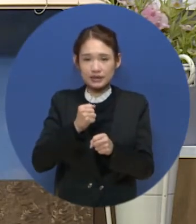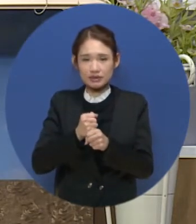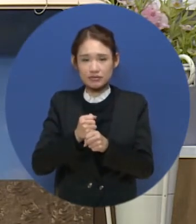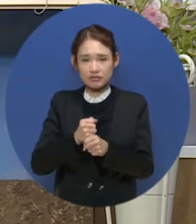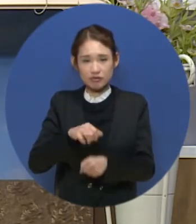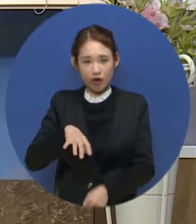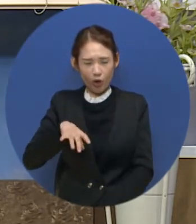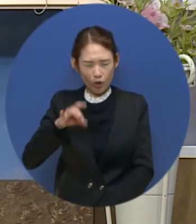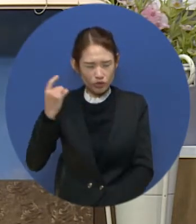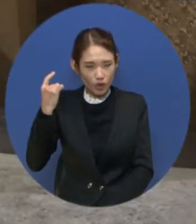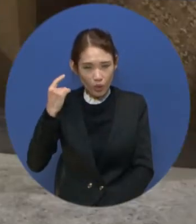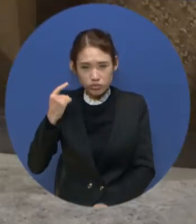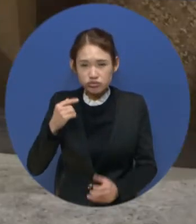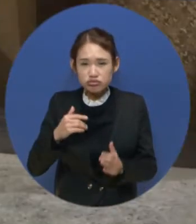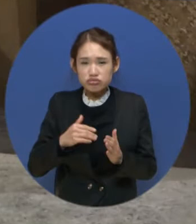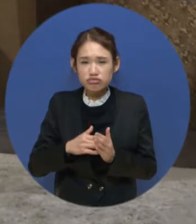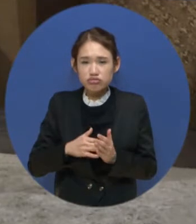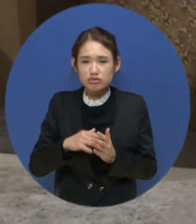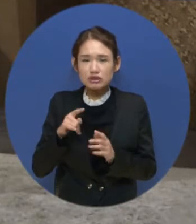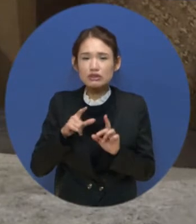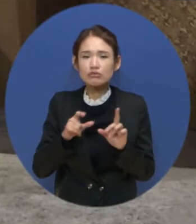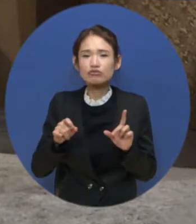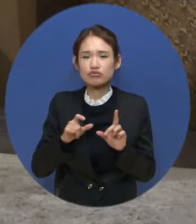처음 들었는데 이 부분에 대해서도 의외시죠?